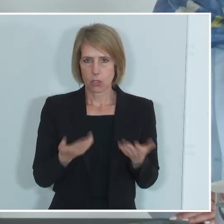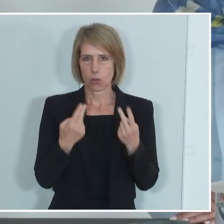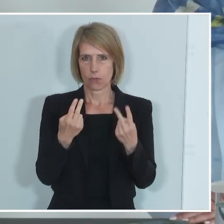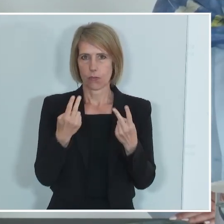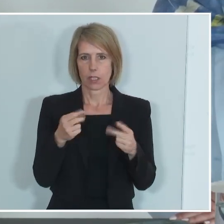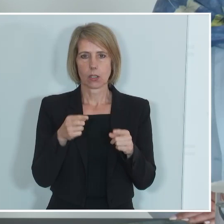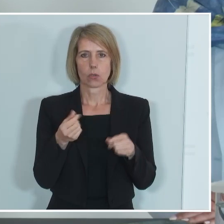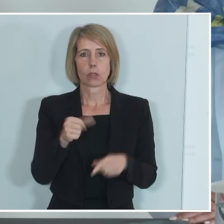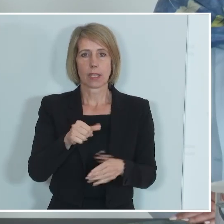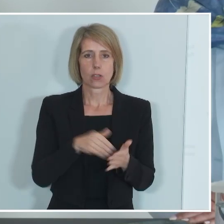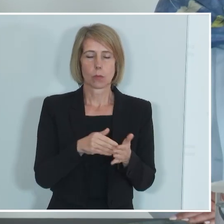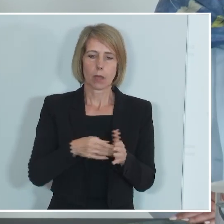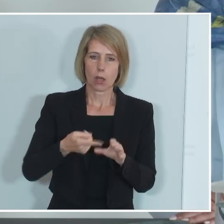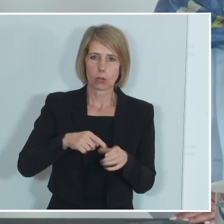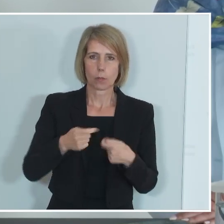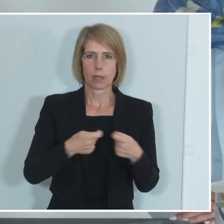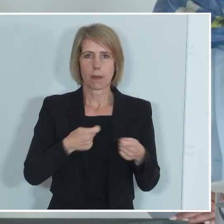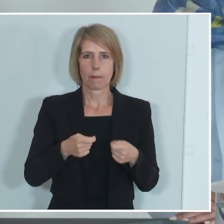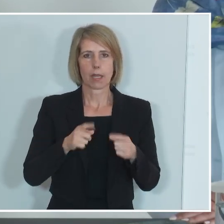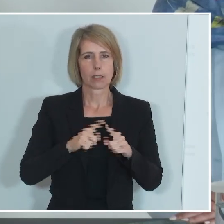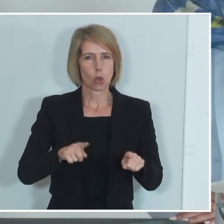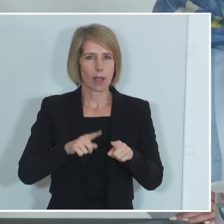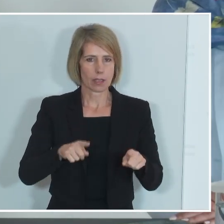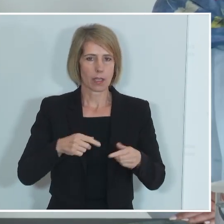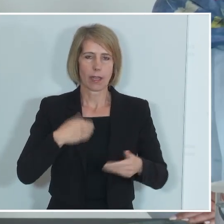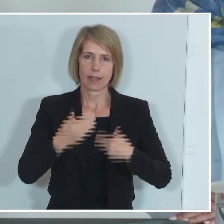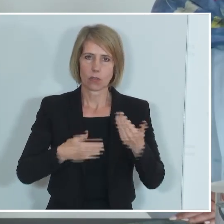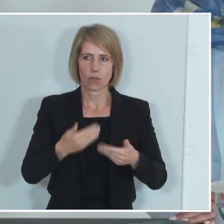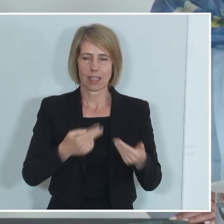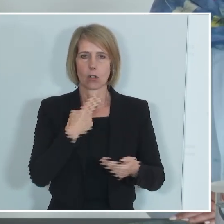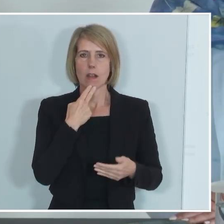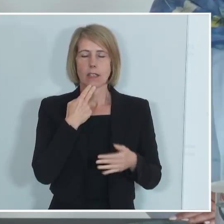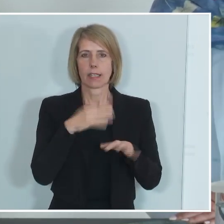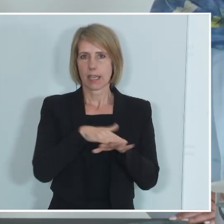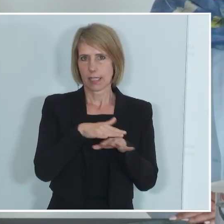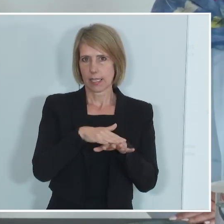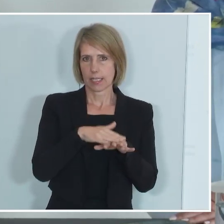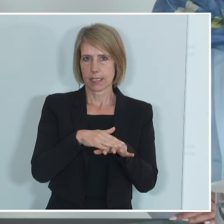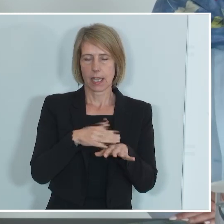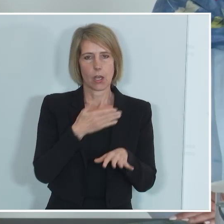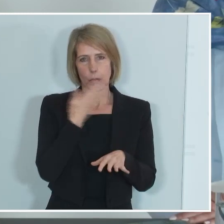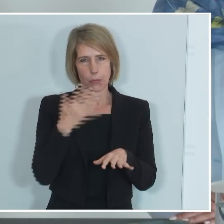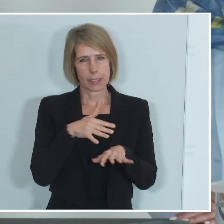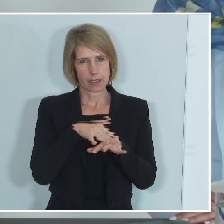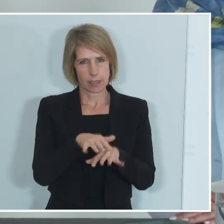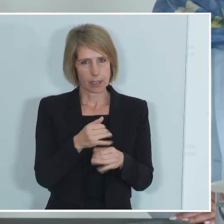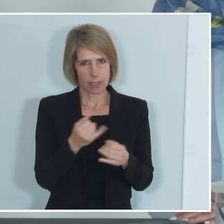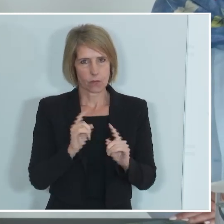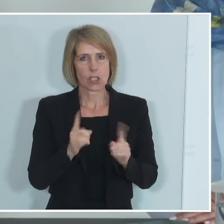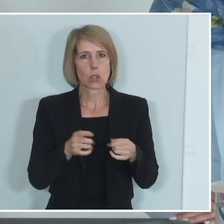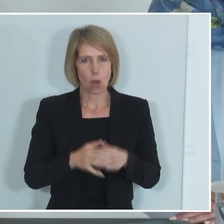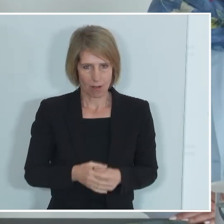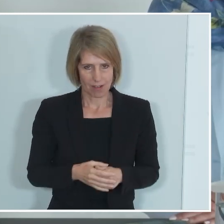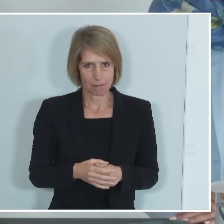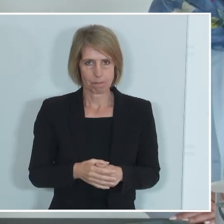wie gesagt, im Binnenmarkt weitere Entwicklungen. Die Energienetze sind noch nicht so integriert, wie sie sein sollten. Und der